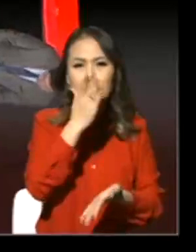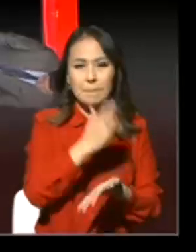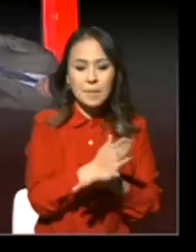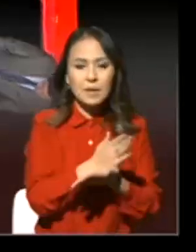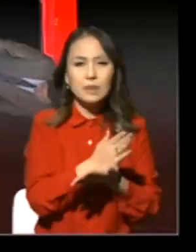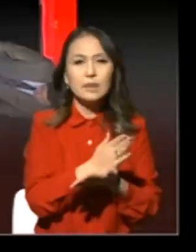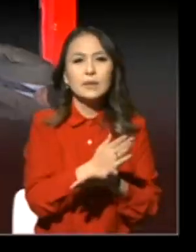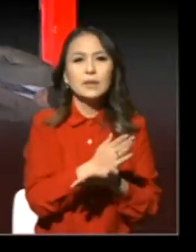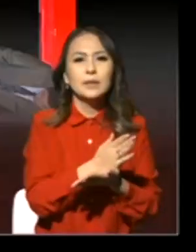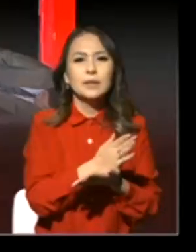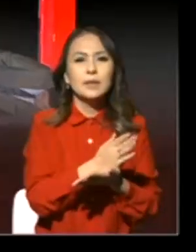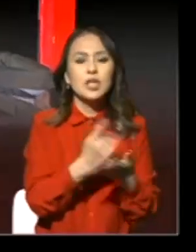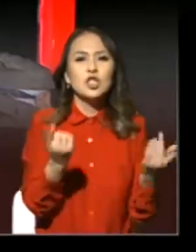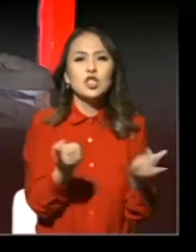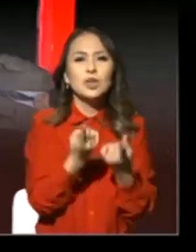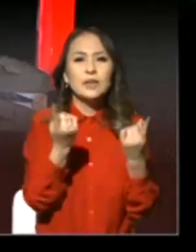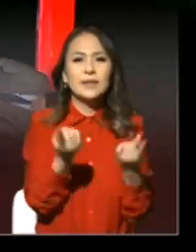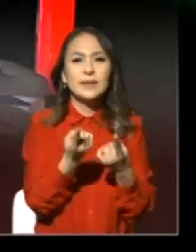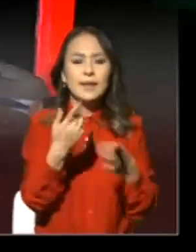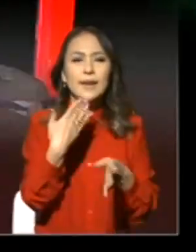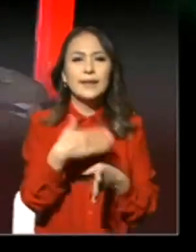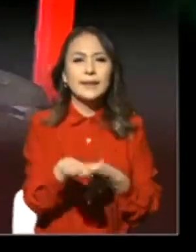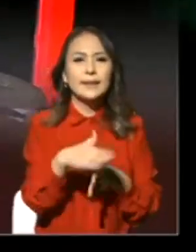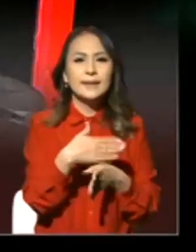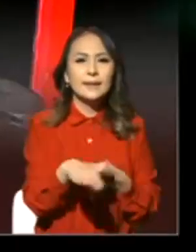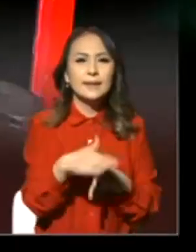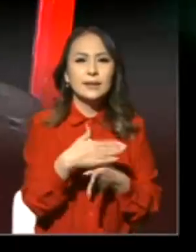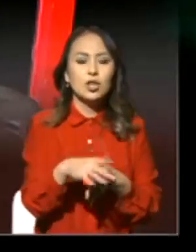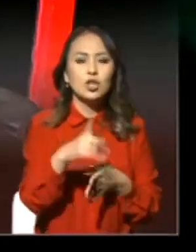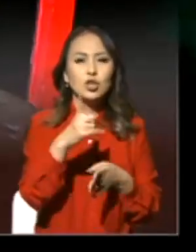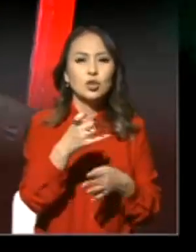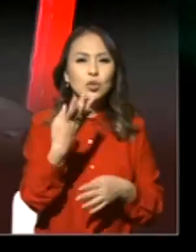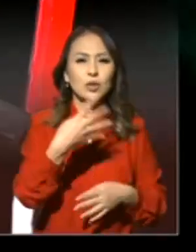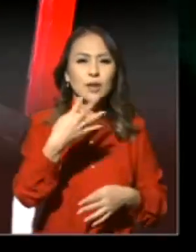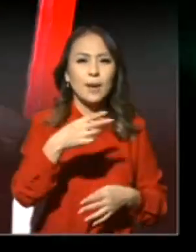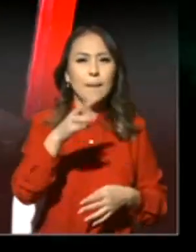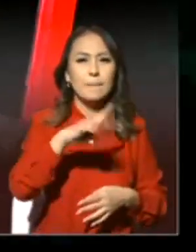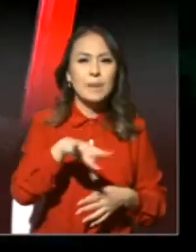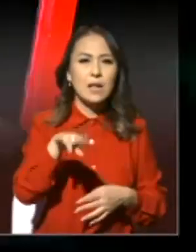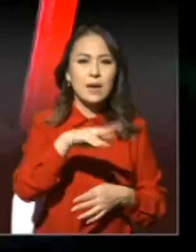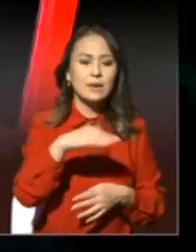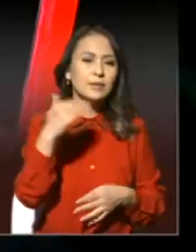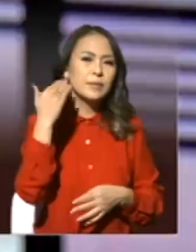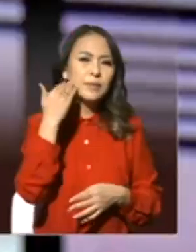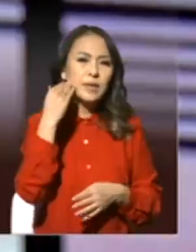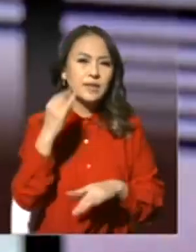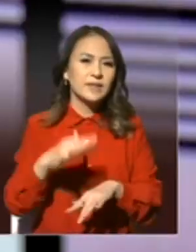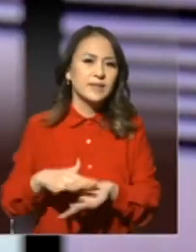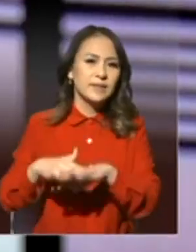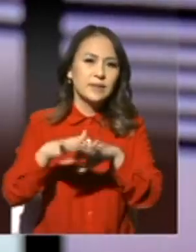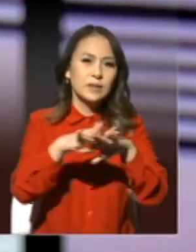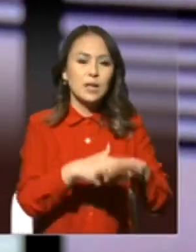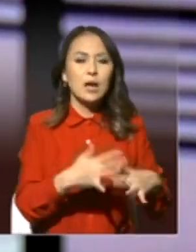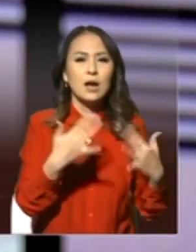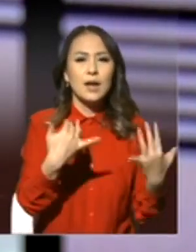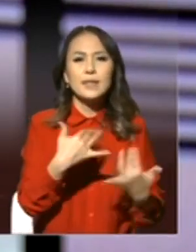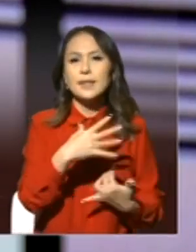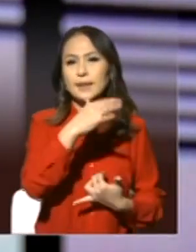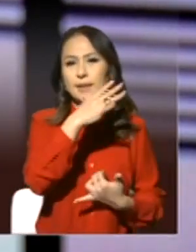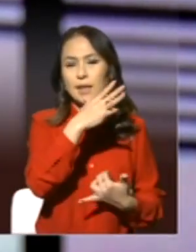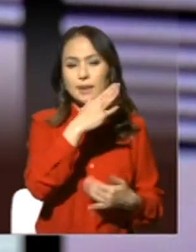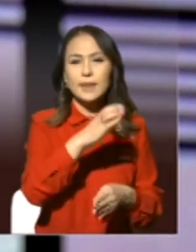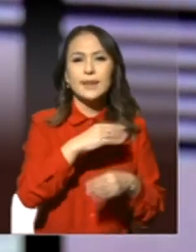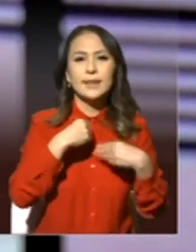шаруаларға жеңілдетілген кредит 140 миллиард шамасында бөлінген. Және қазіргі таңда